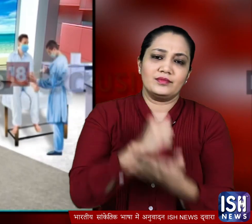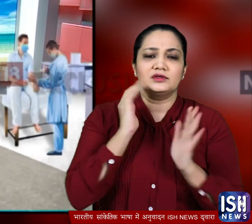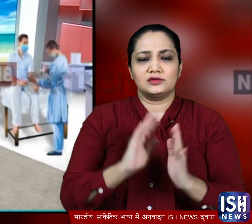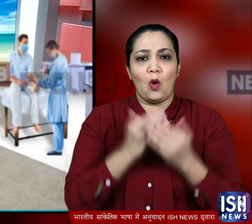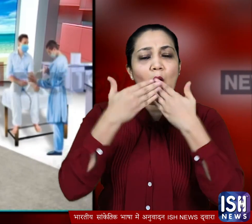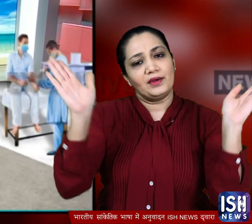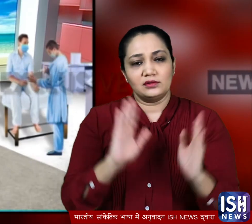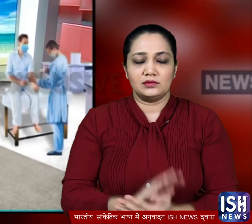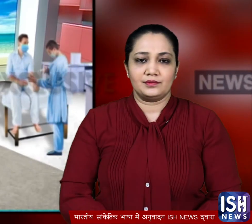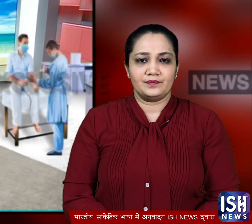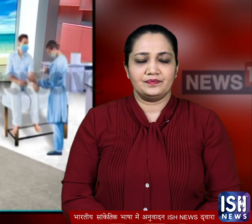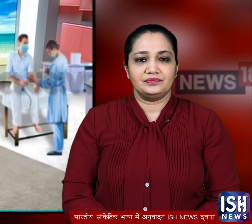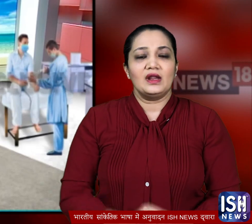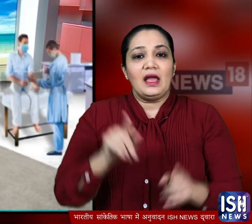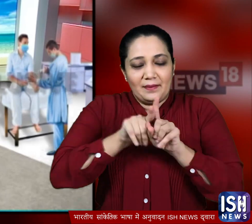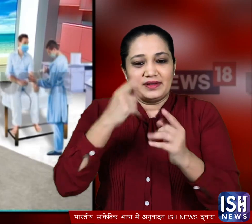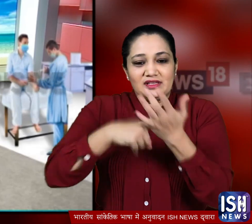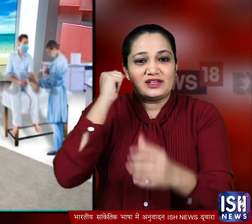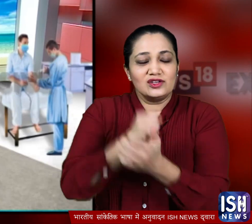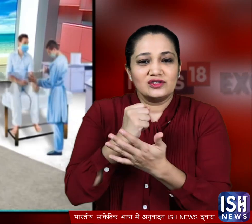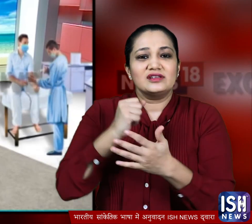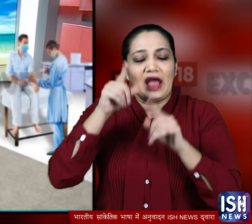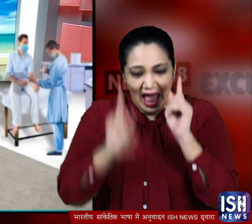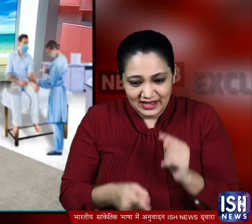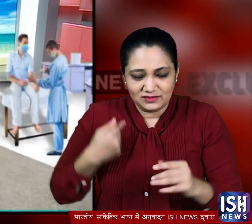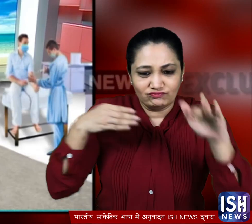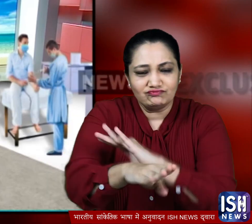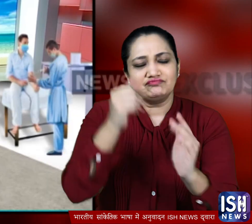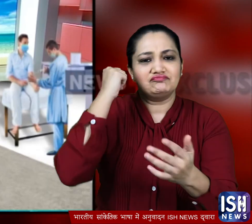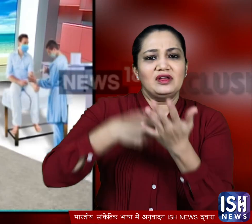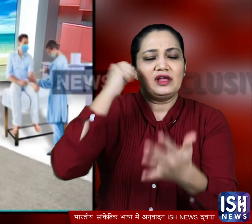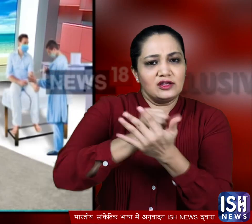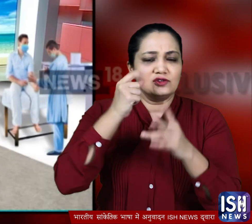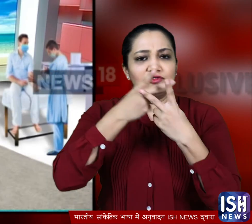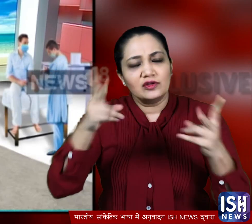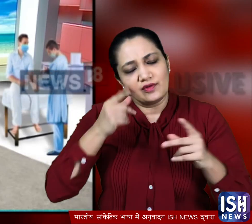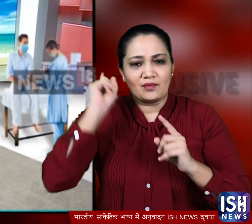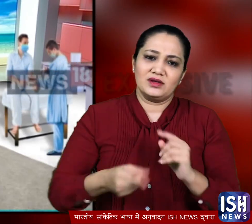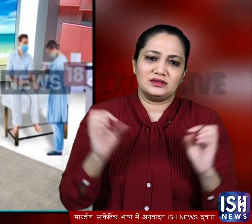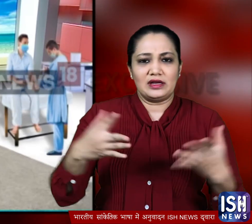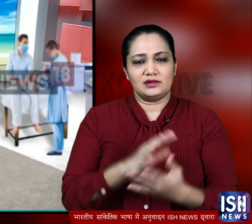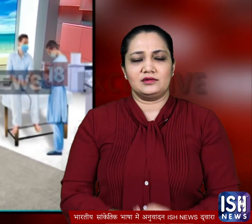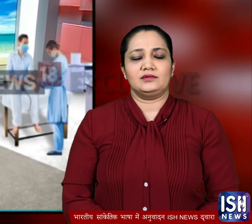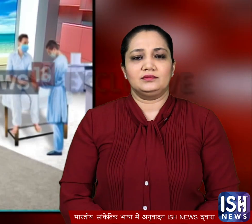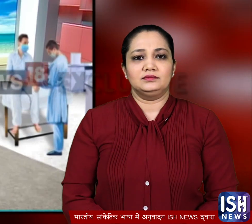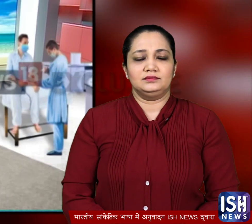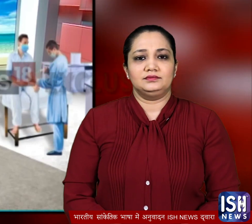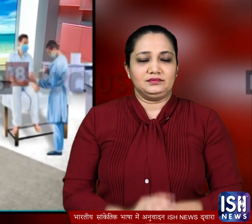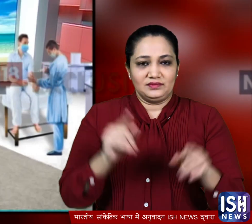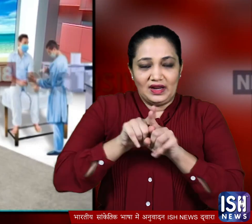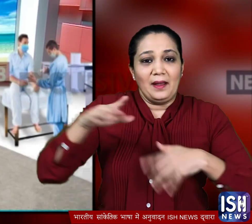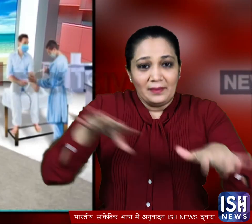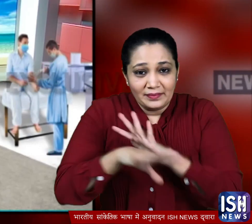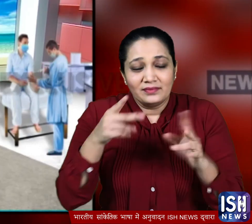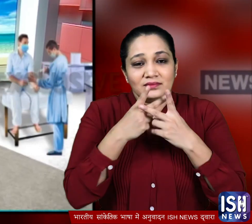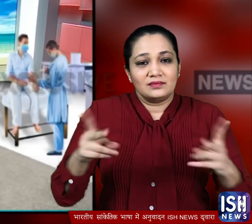ने राज्यों में ऑन साइट रजिस्ट्रेशन यानी मौके पर ही रजिस्ट्रेशन की सुविधा देने पर भी जोर दिया, जबकि इस फॉर्मूले